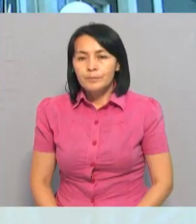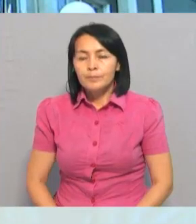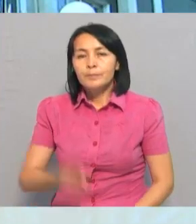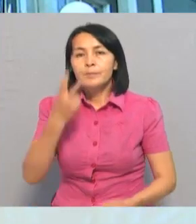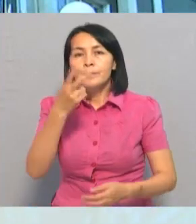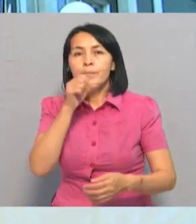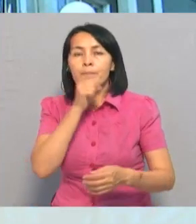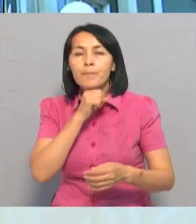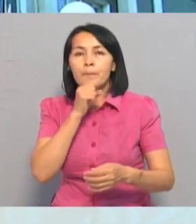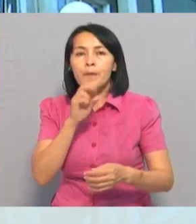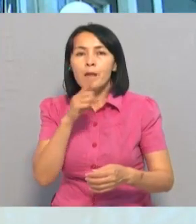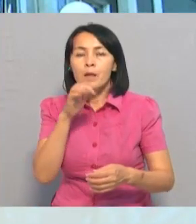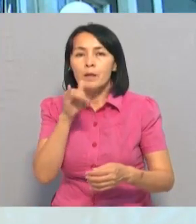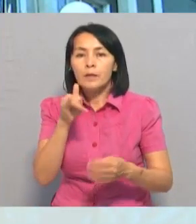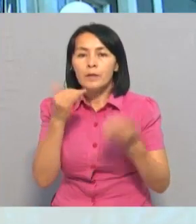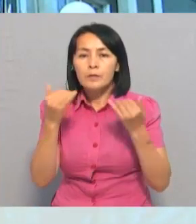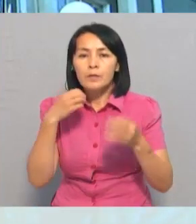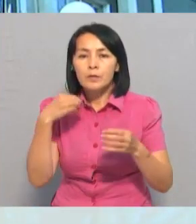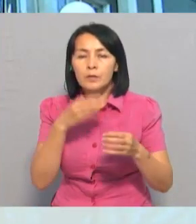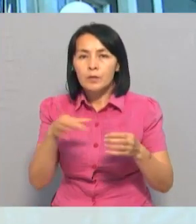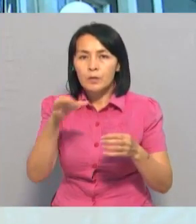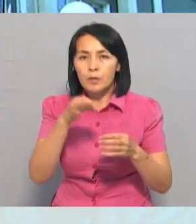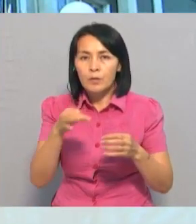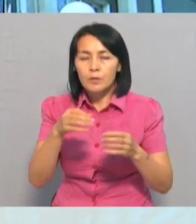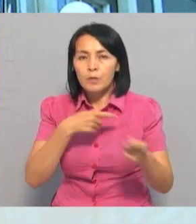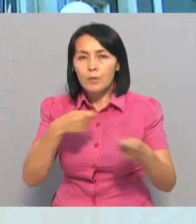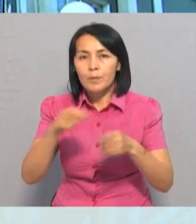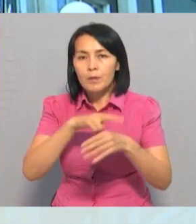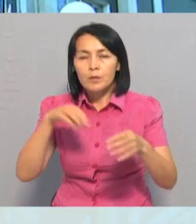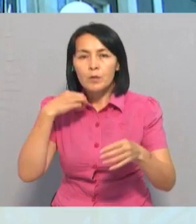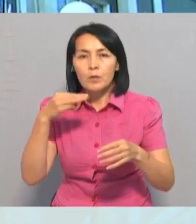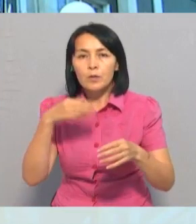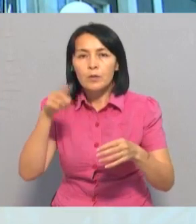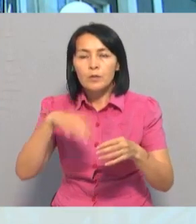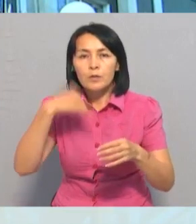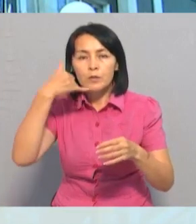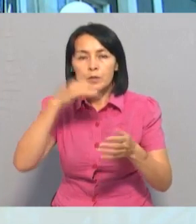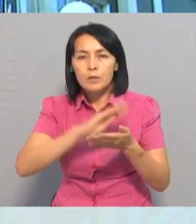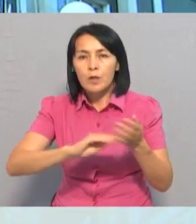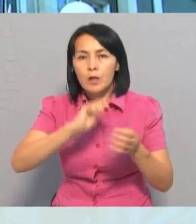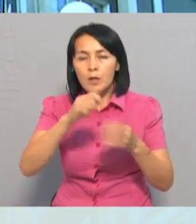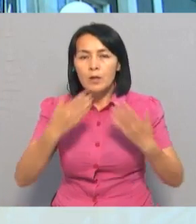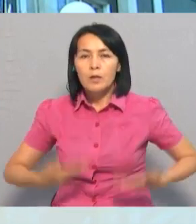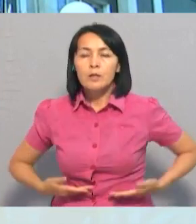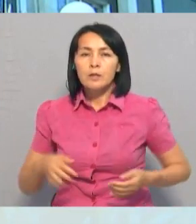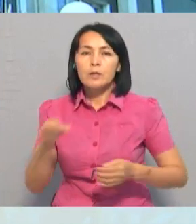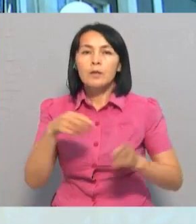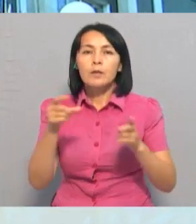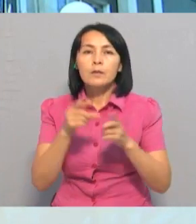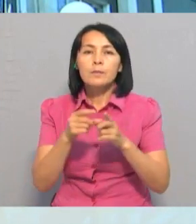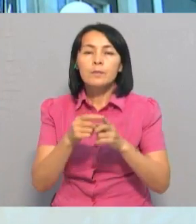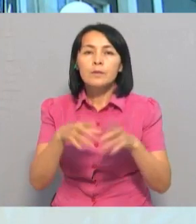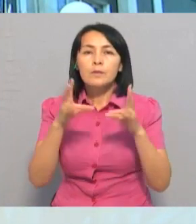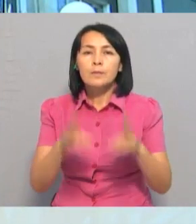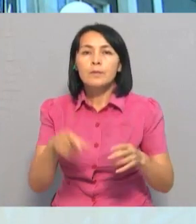Двое грабителей из Кентау орудовали в Туркестанской области. В управление полиции Туркестана поступило заявление от жителя области. По словам